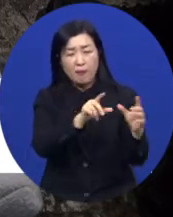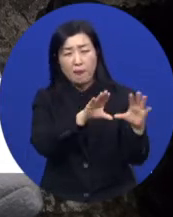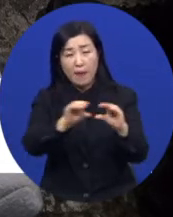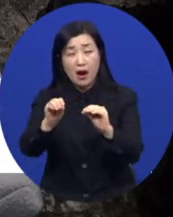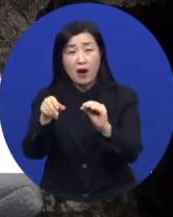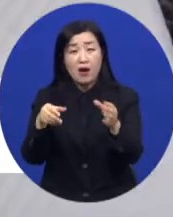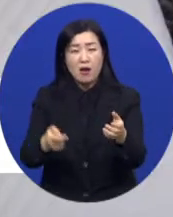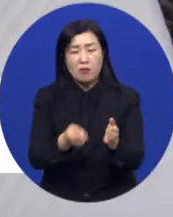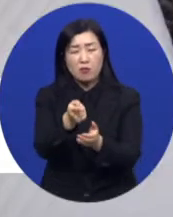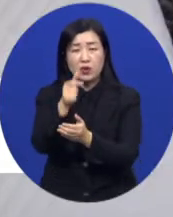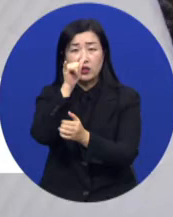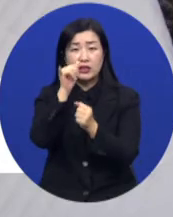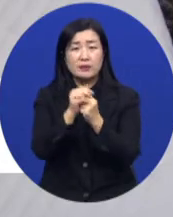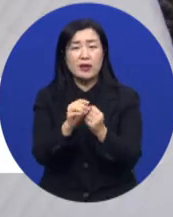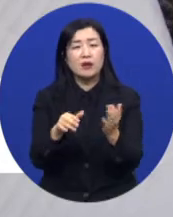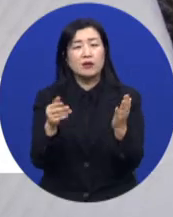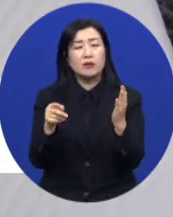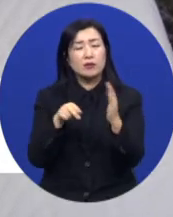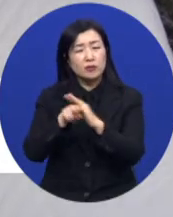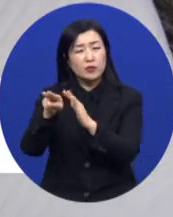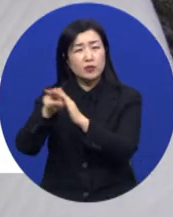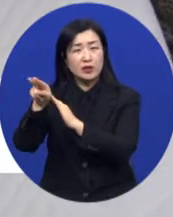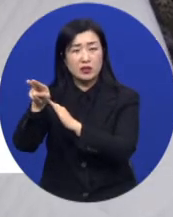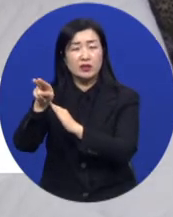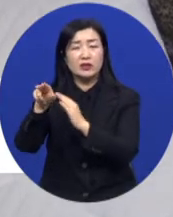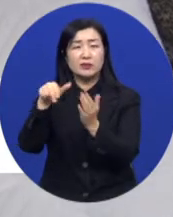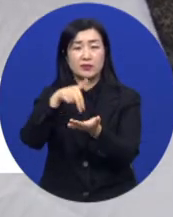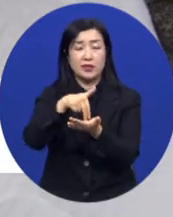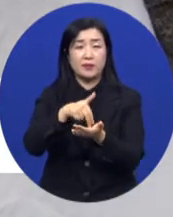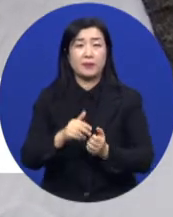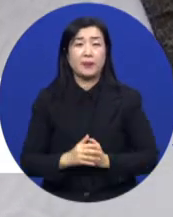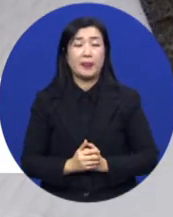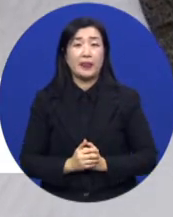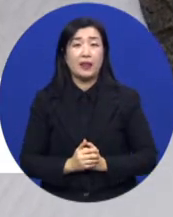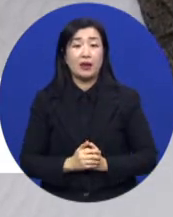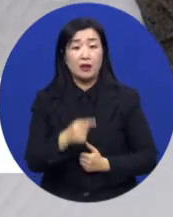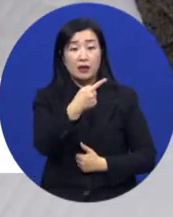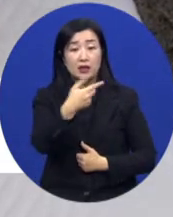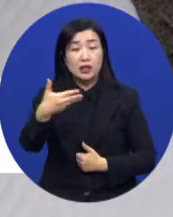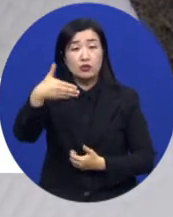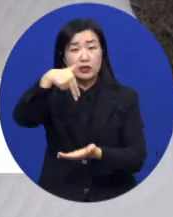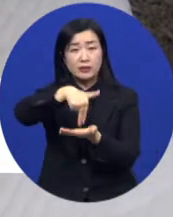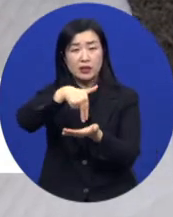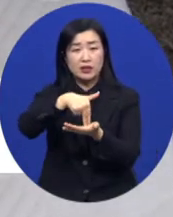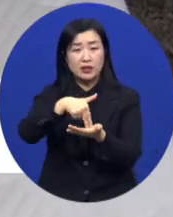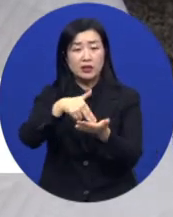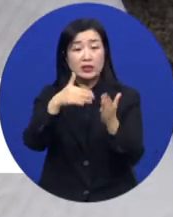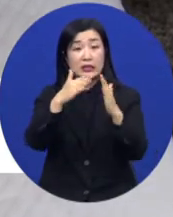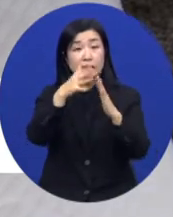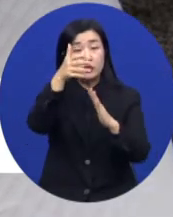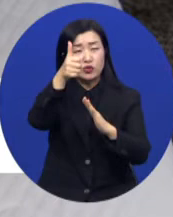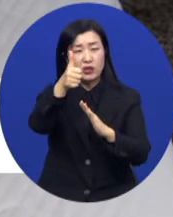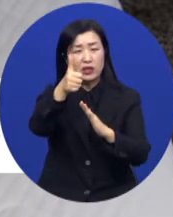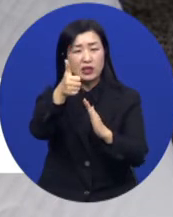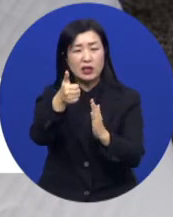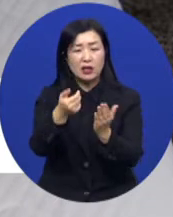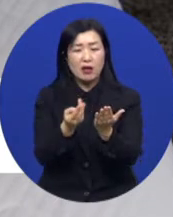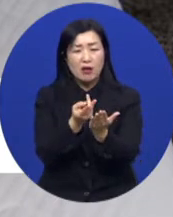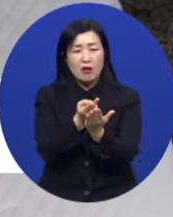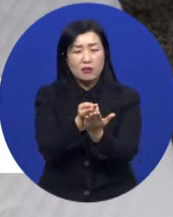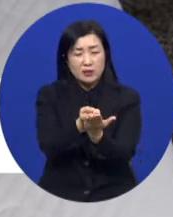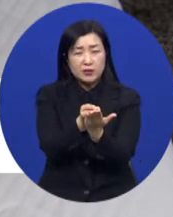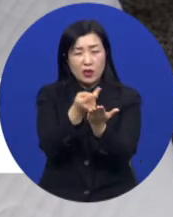아파트 주민 10여명이 대피하는 소동이 벌어졌습니다 수방 당국은 집주인이 라텍스 매트리스 위에